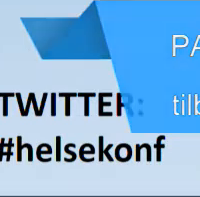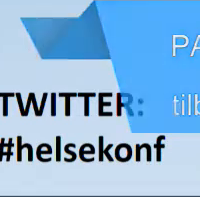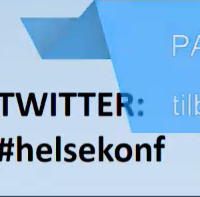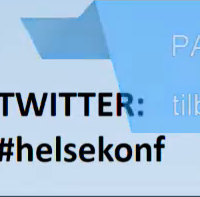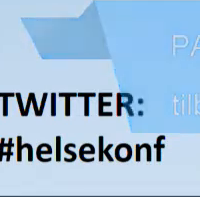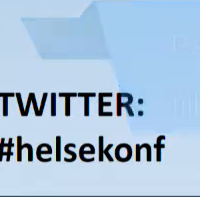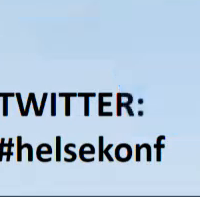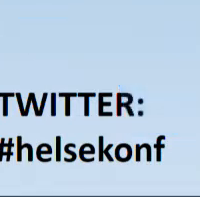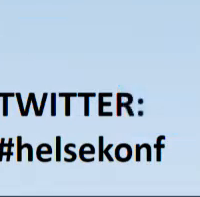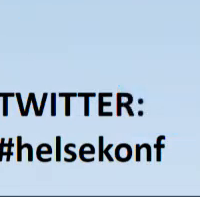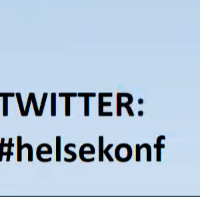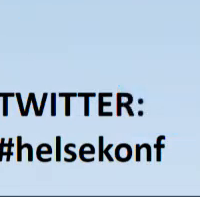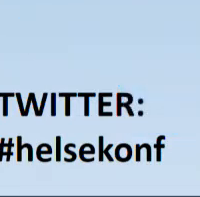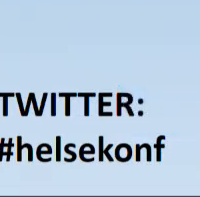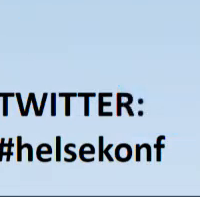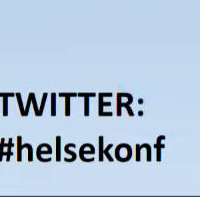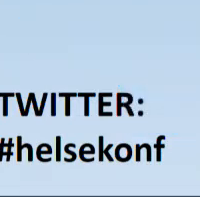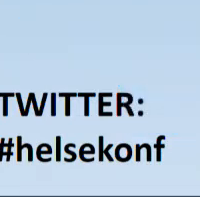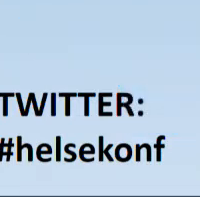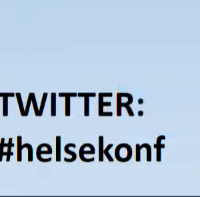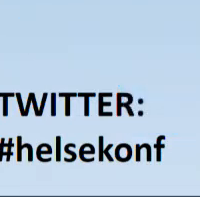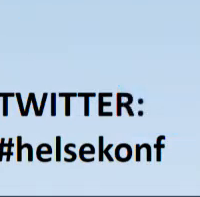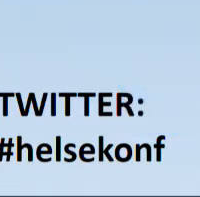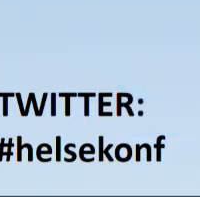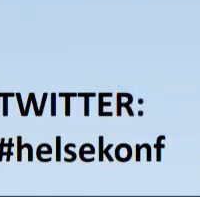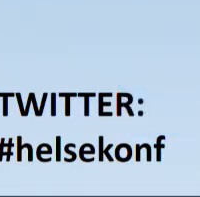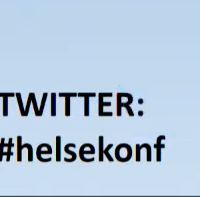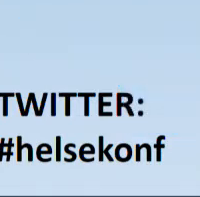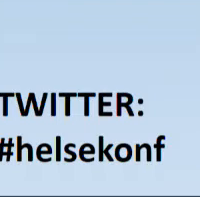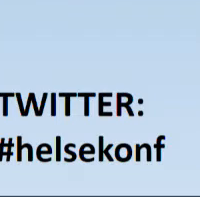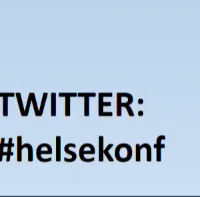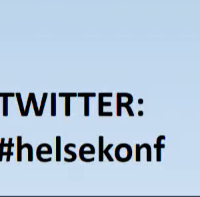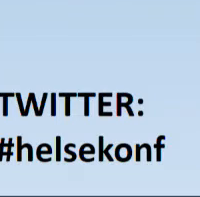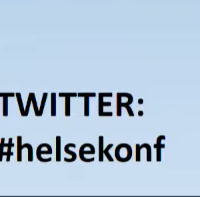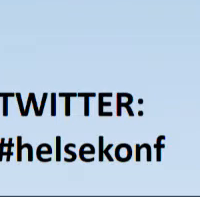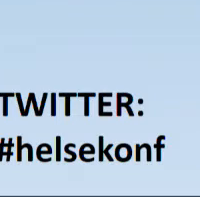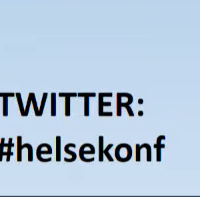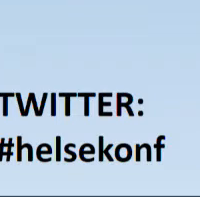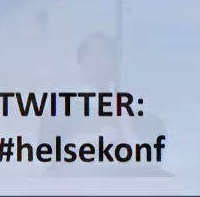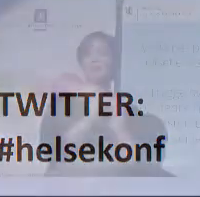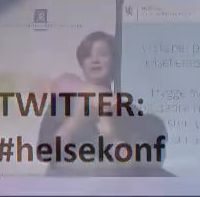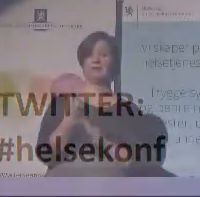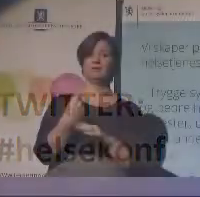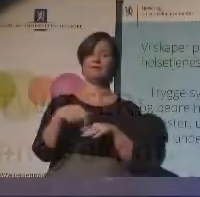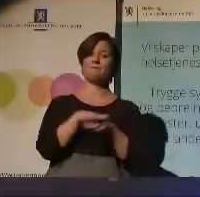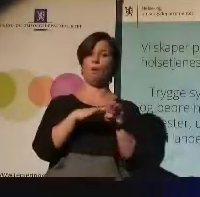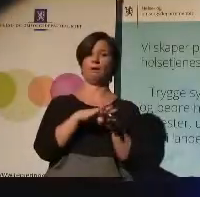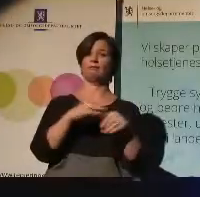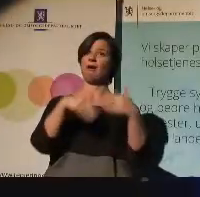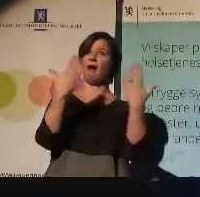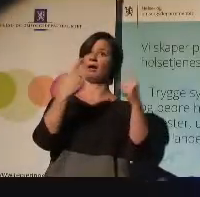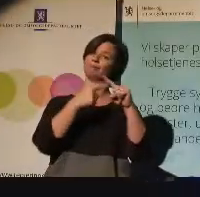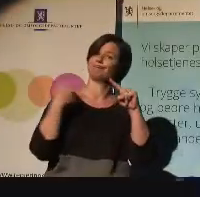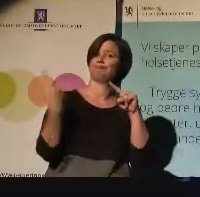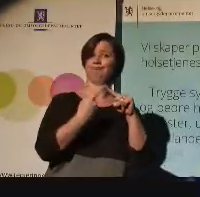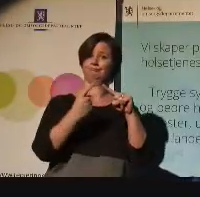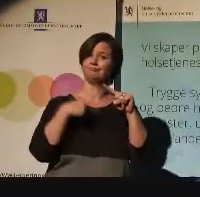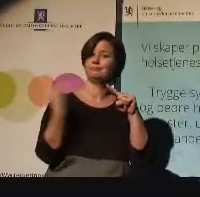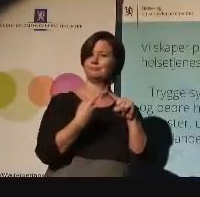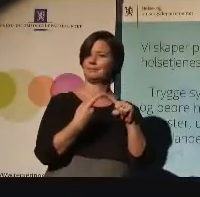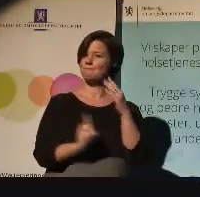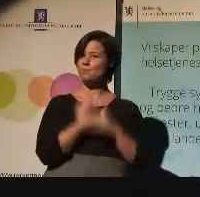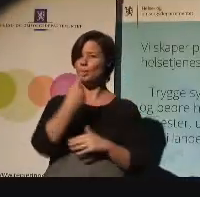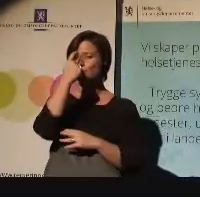Av og til det slik at livet går litt i sirkler, og noen ganger det slik at dagen går i sirkler. Dere husker kanskje